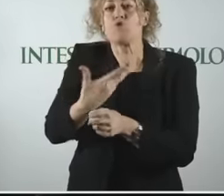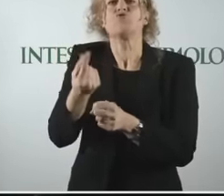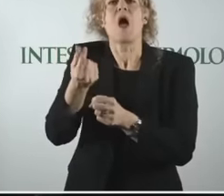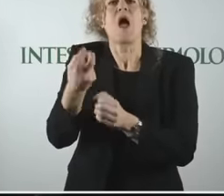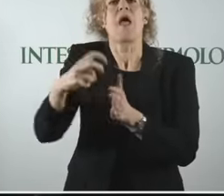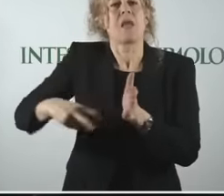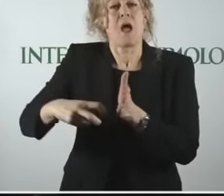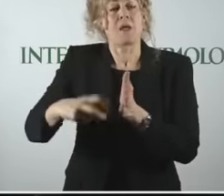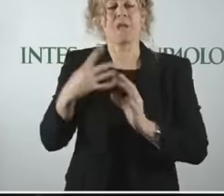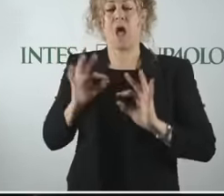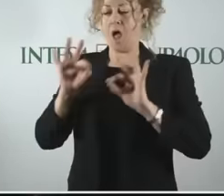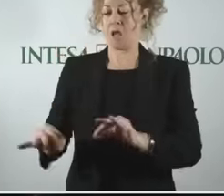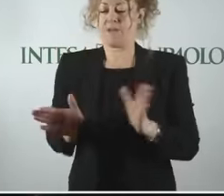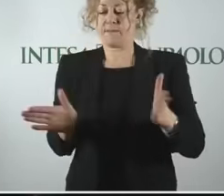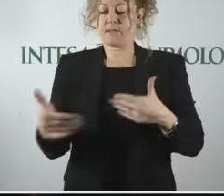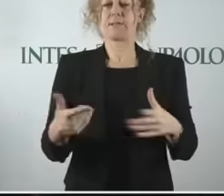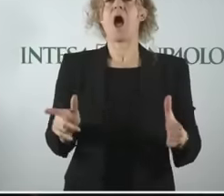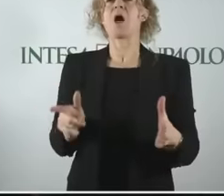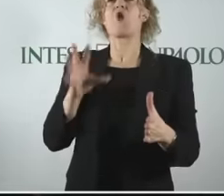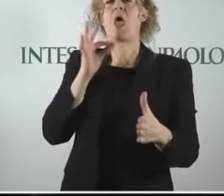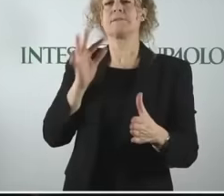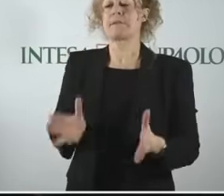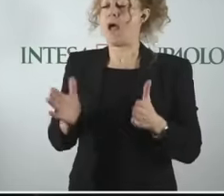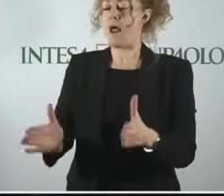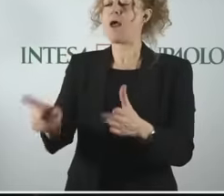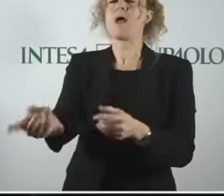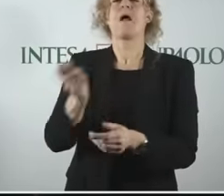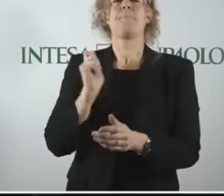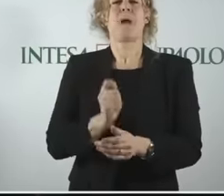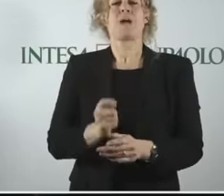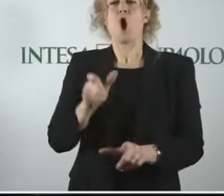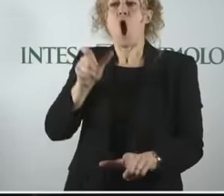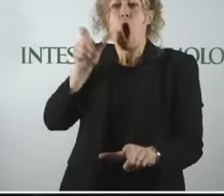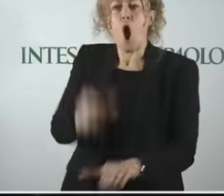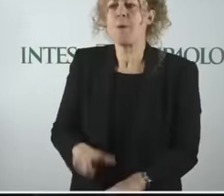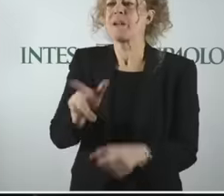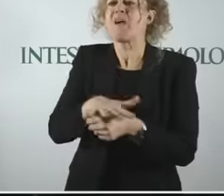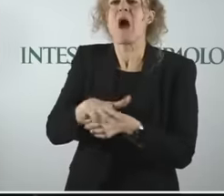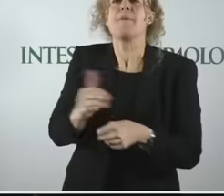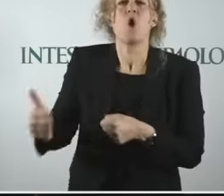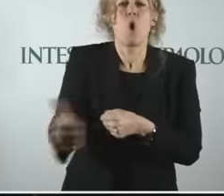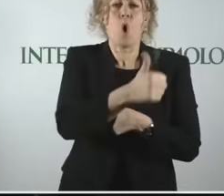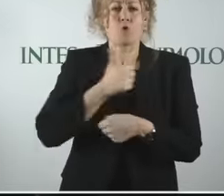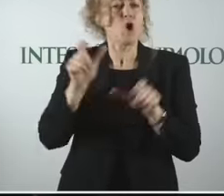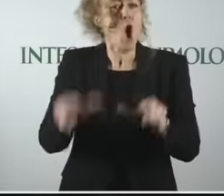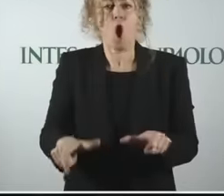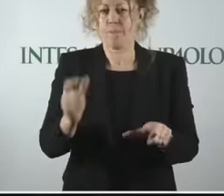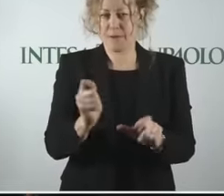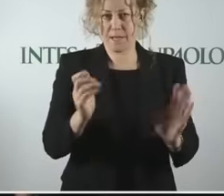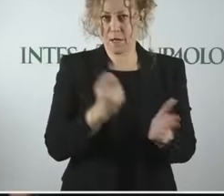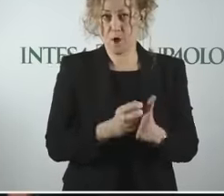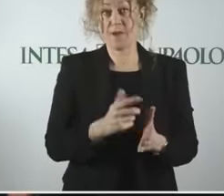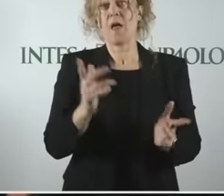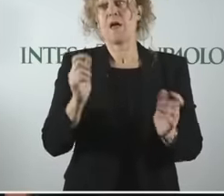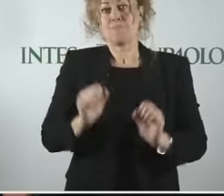funzionario del fisco con la sua scatola di sale e se la fa pagare ed è obbligatorio comprarla Ora secondo me anche il